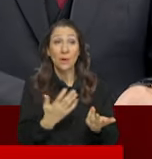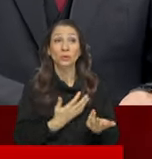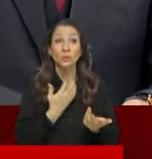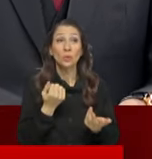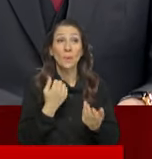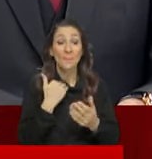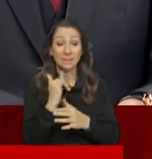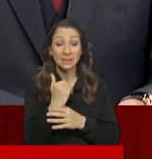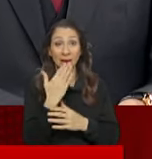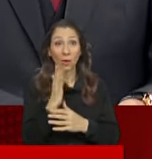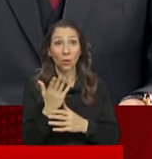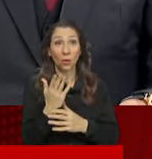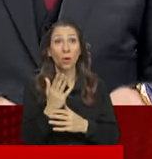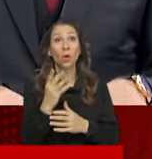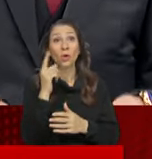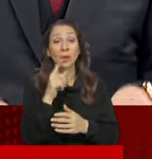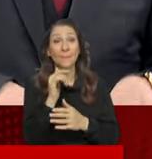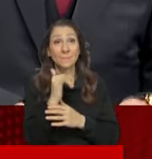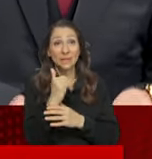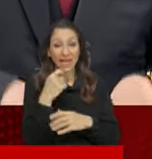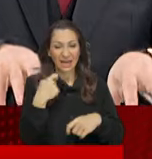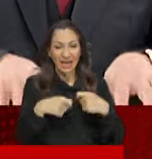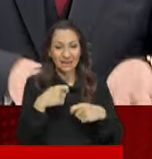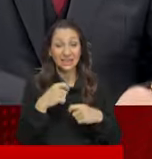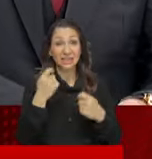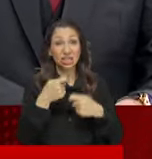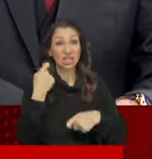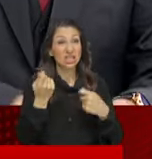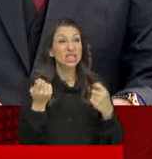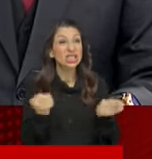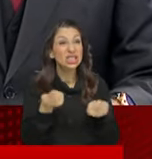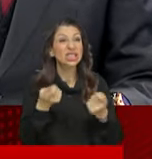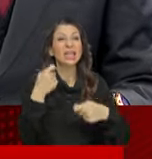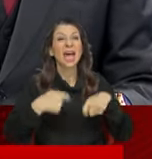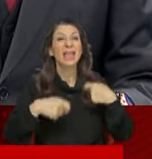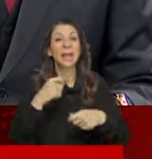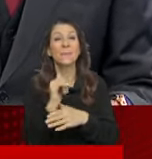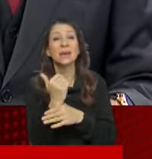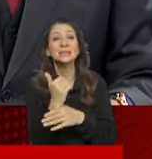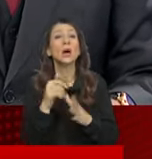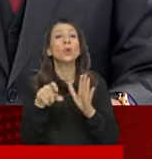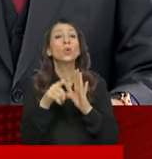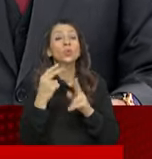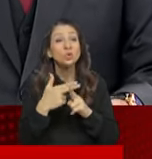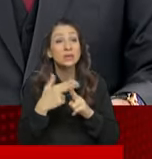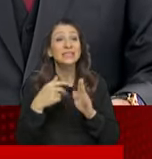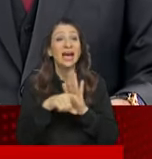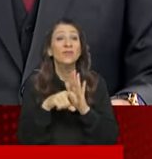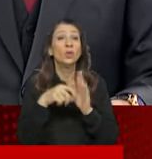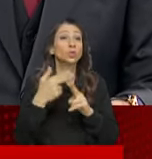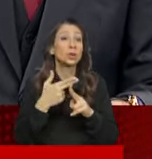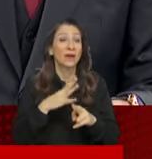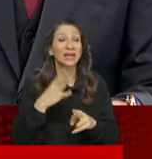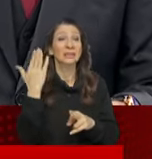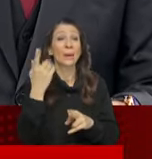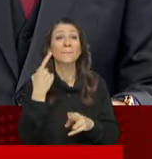meslek yoktur o yüzden de meslek garant ya Daha doğrusu iş garantili meslek kurslarıyla birlikte sertifika kursları düzenliyorum geçmişte